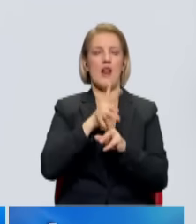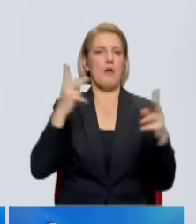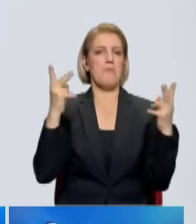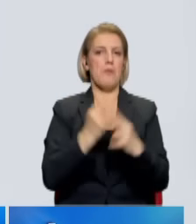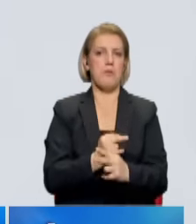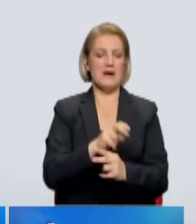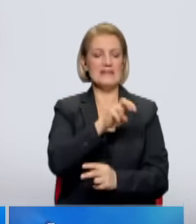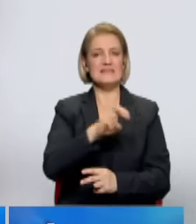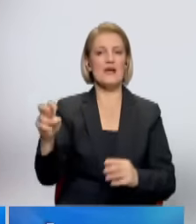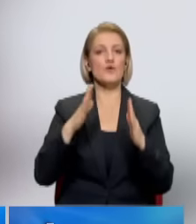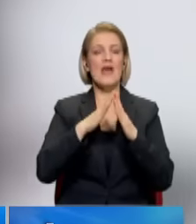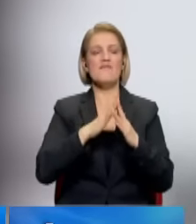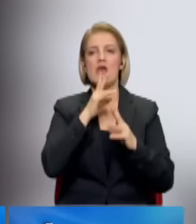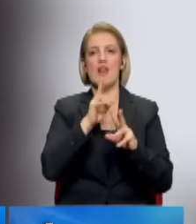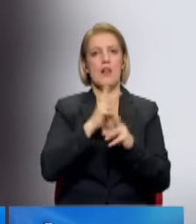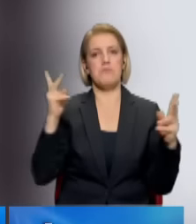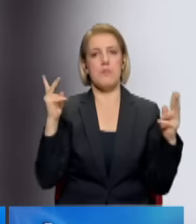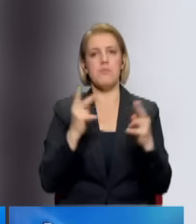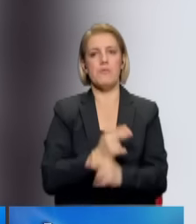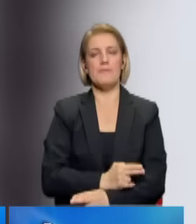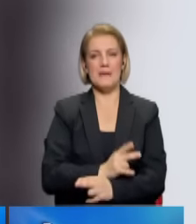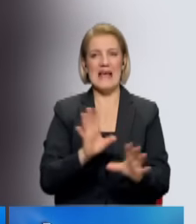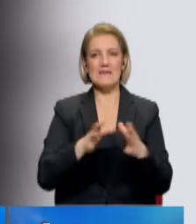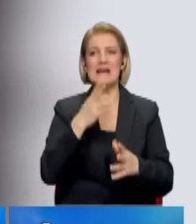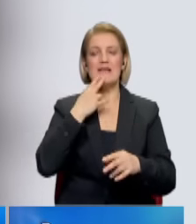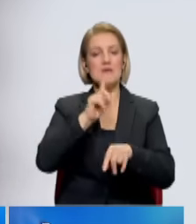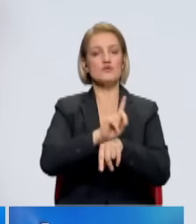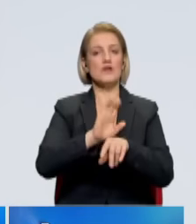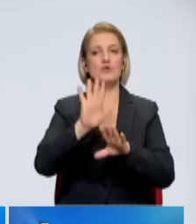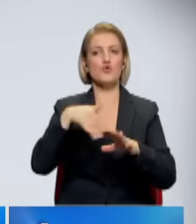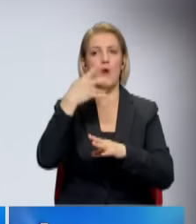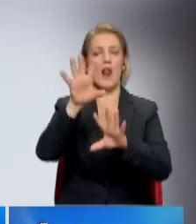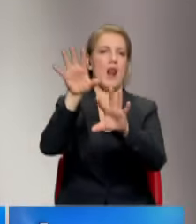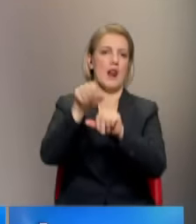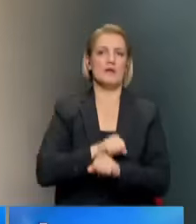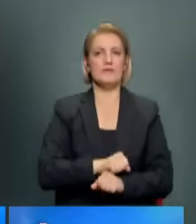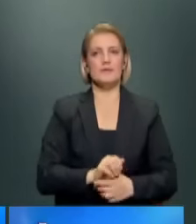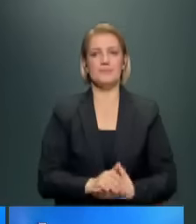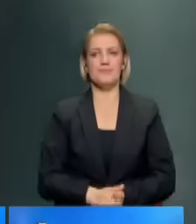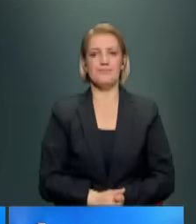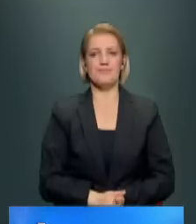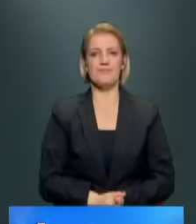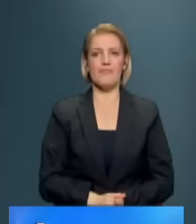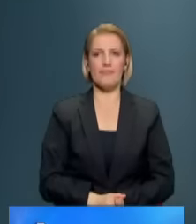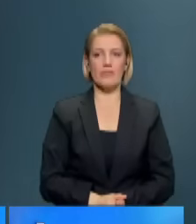kesti. 800 hane elektriksiz kaldı. Ekipler kadını bir süre sonra tellerin üzerinden aldı.